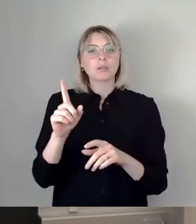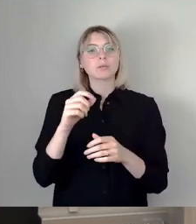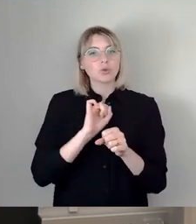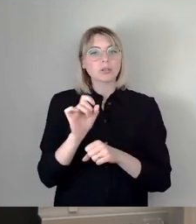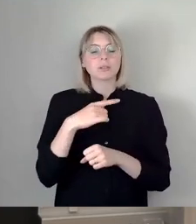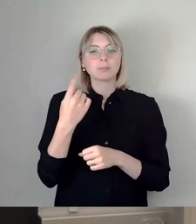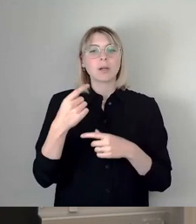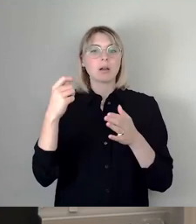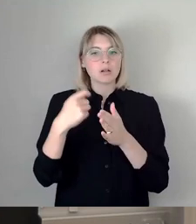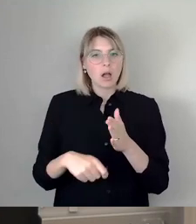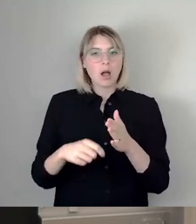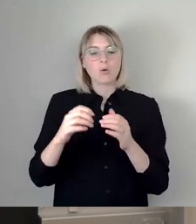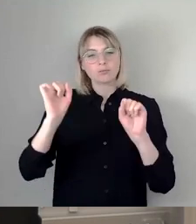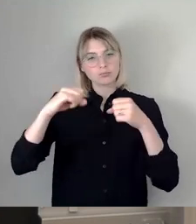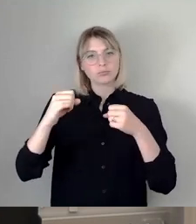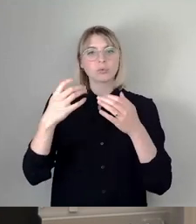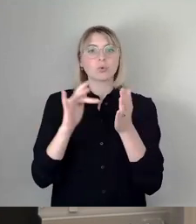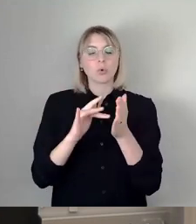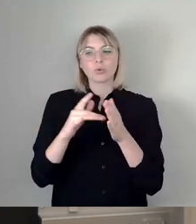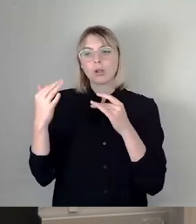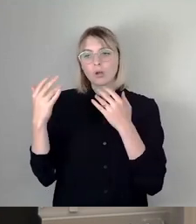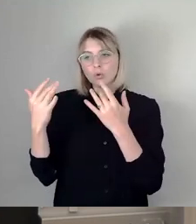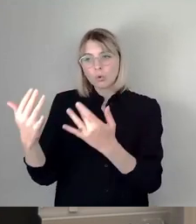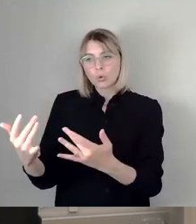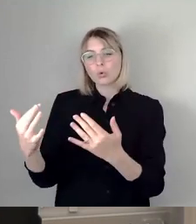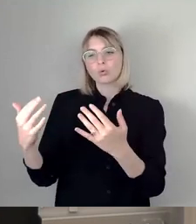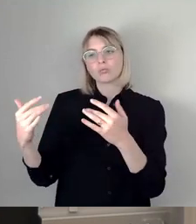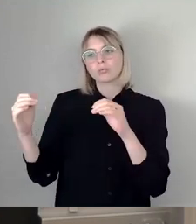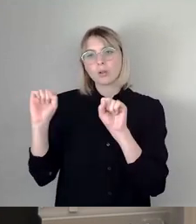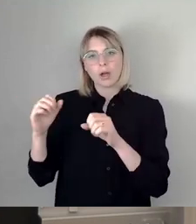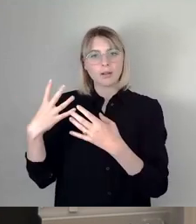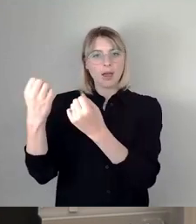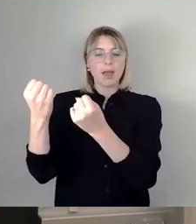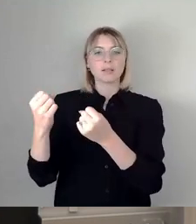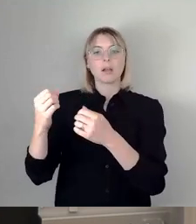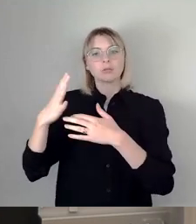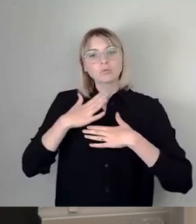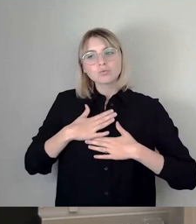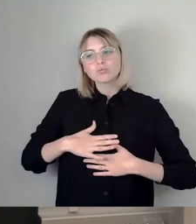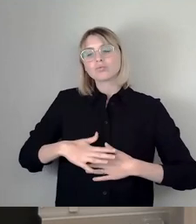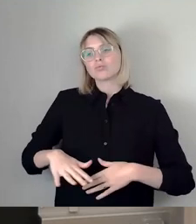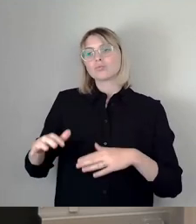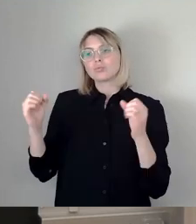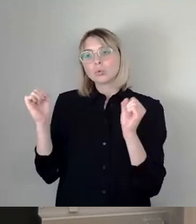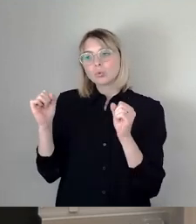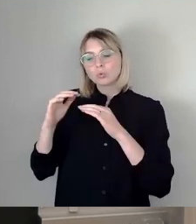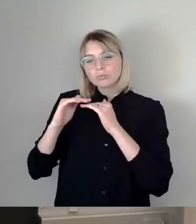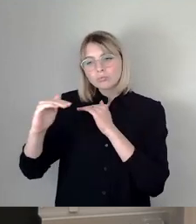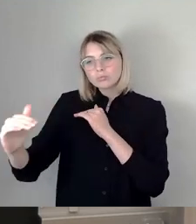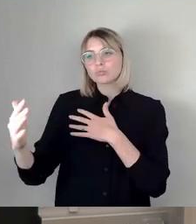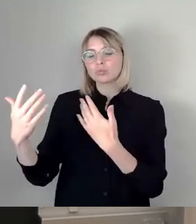Möglichkeit ist, dort das Grün zu retten, dort eine grüne Oase zu schaffen, eine Ruhezone zu schaffen, eine kühle Zone zu schaffen und die Versiegelung zu